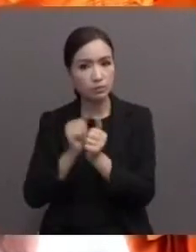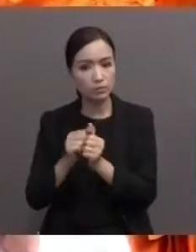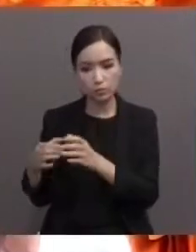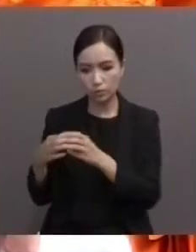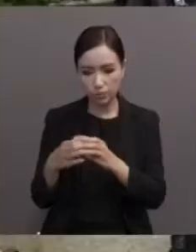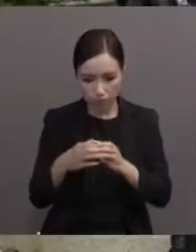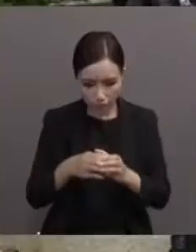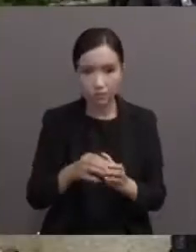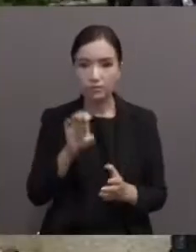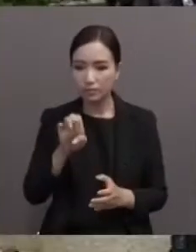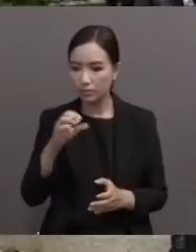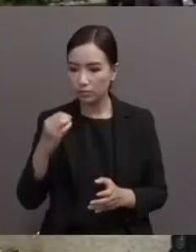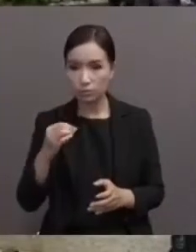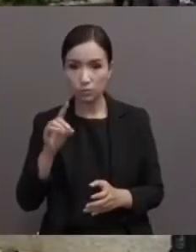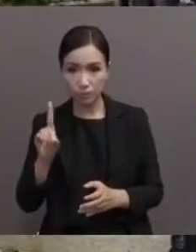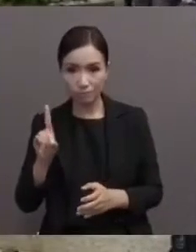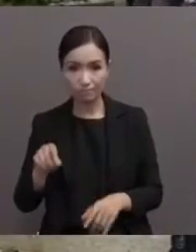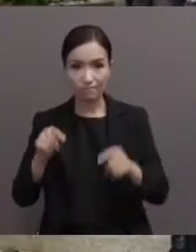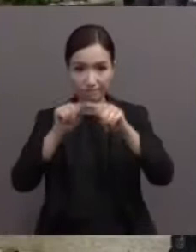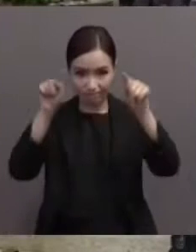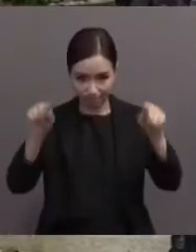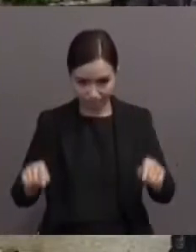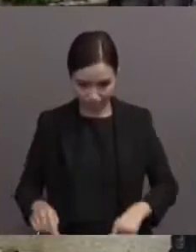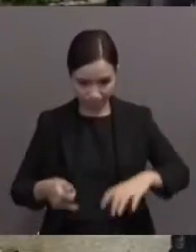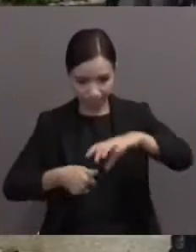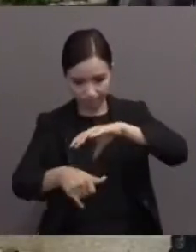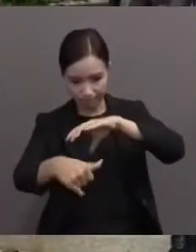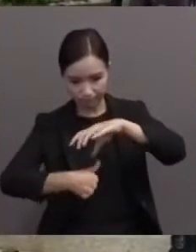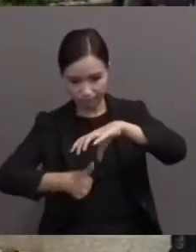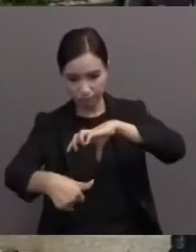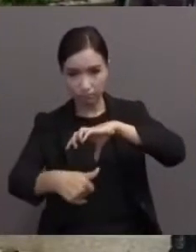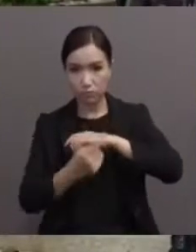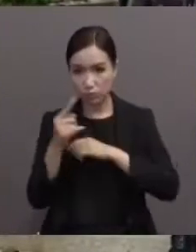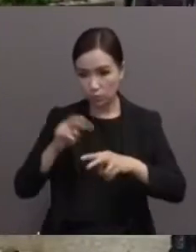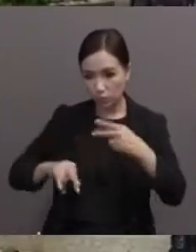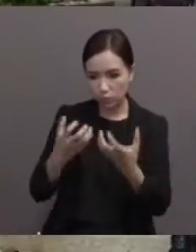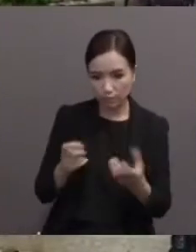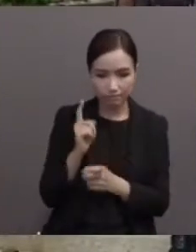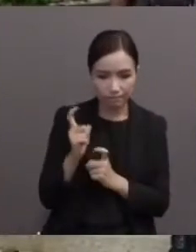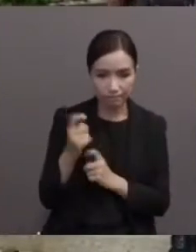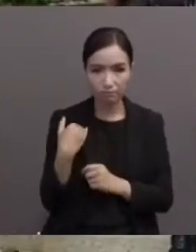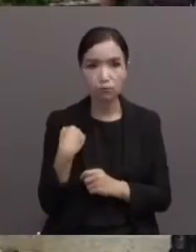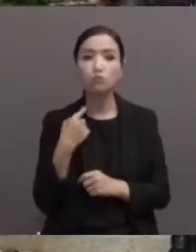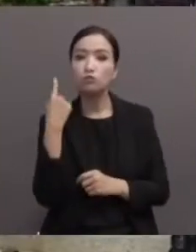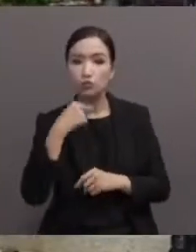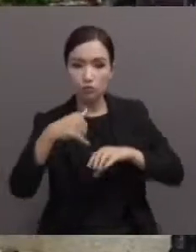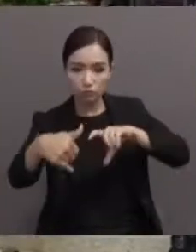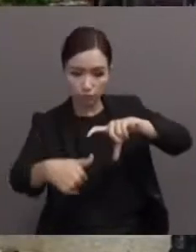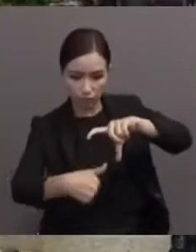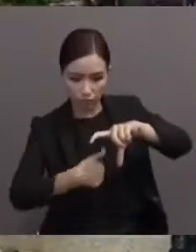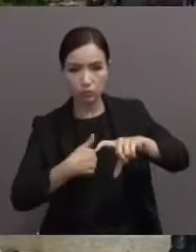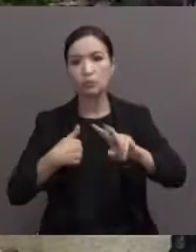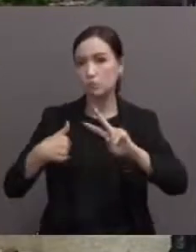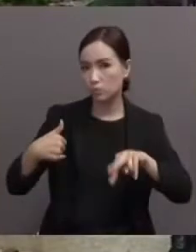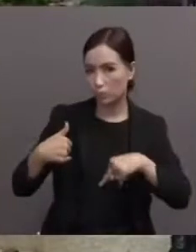ระเบิดหรือว่า EOD นำเครื่องตรวจโลหะและก็วัตถุอันตรายมาติดตั้งด้วยนะคะตรวจสอบผู้ที่เดินทางเข้าร่วมพิธีภาย